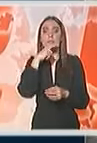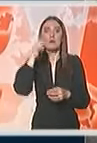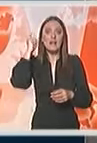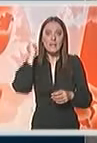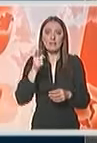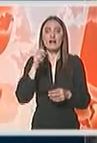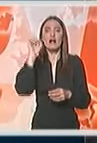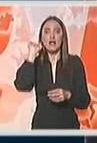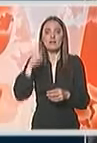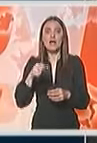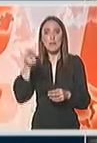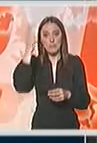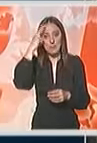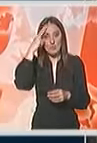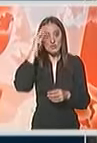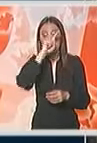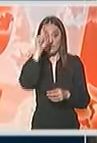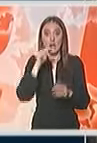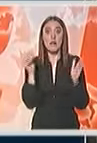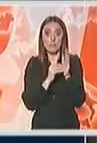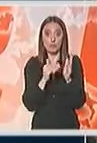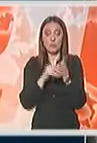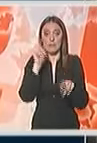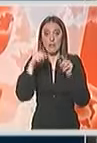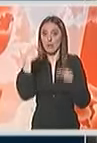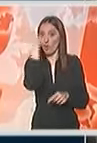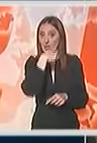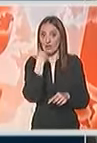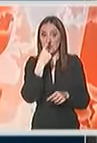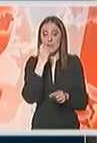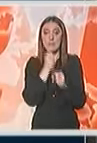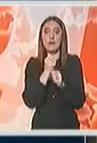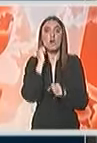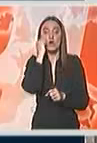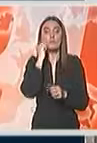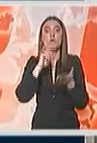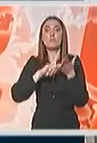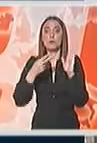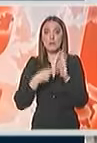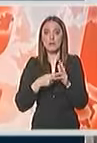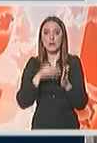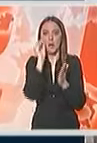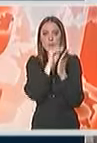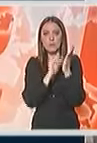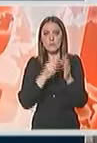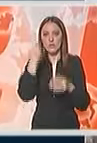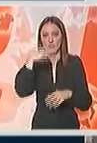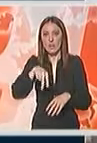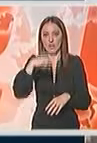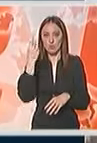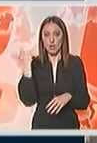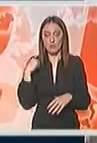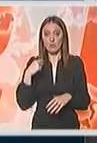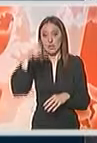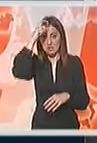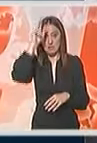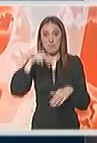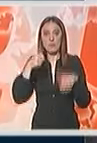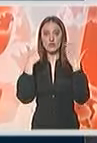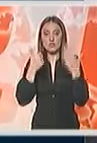naterala da prepozna da li je potrebno da se neko lice bavi romskom problematikom. Prema popisu iz 2002. godine u Srbiji